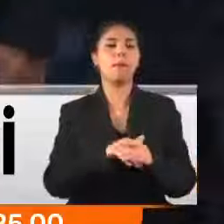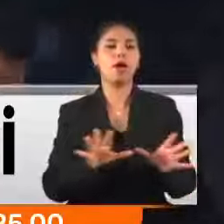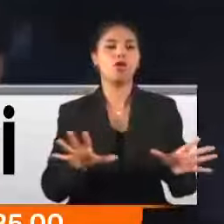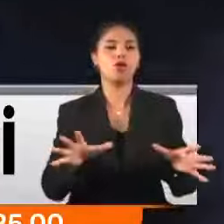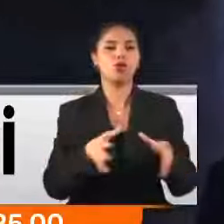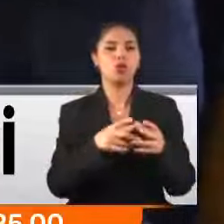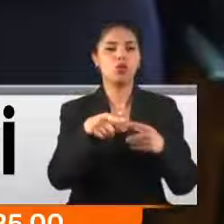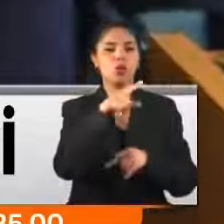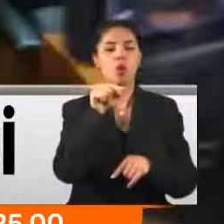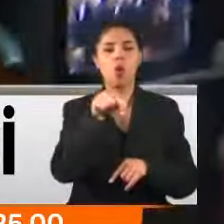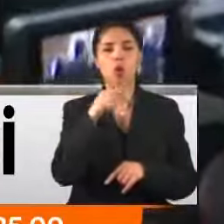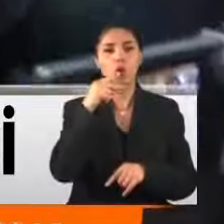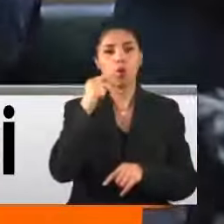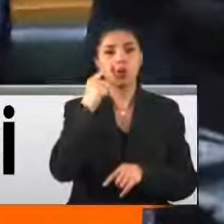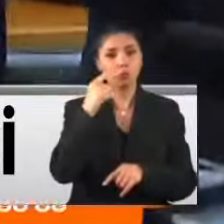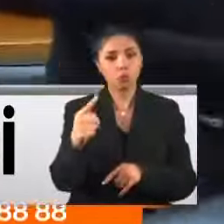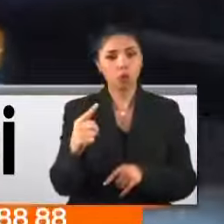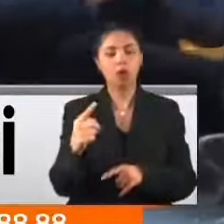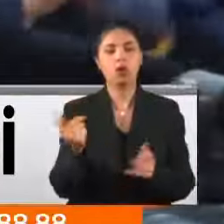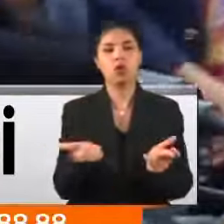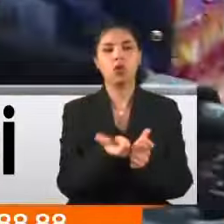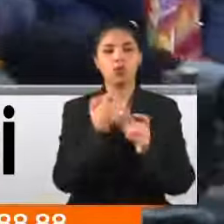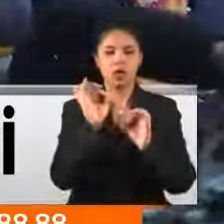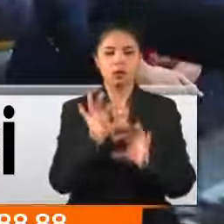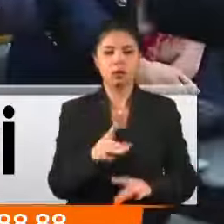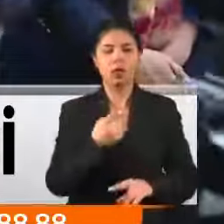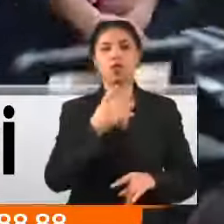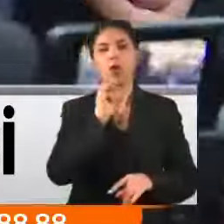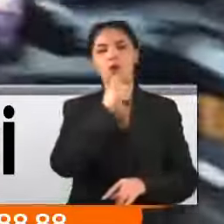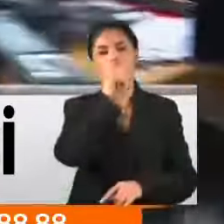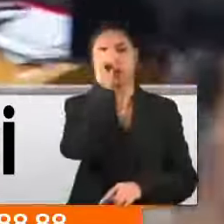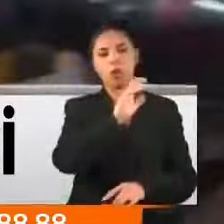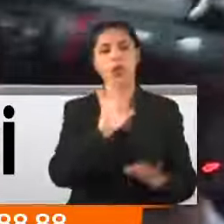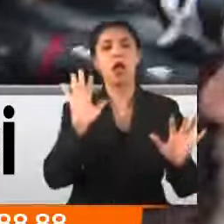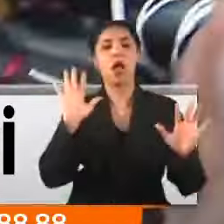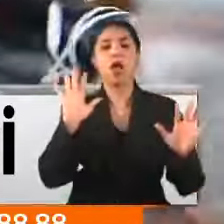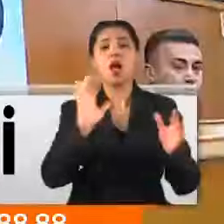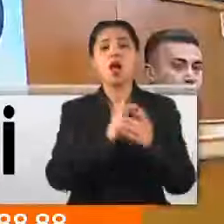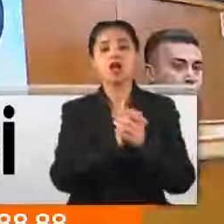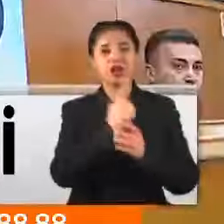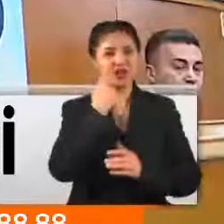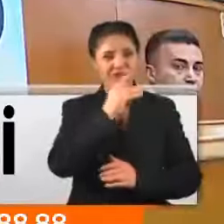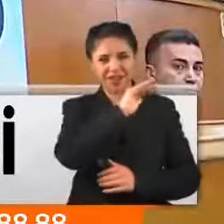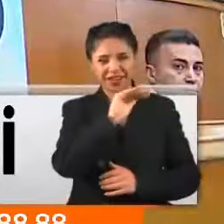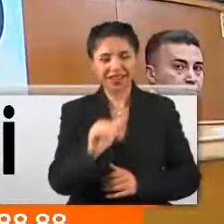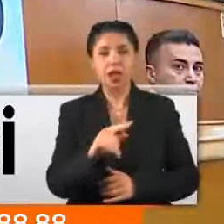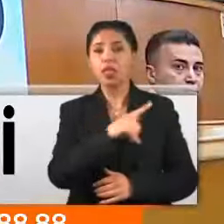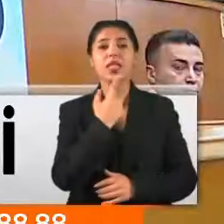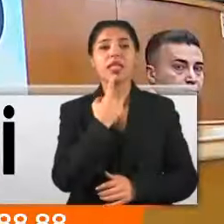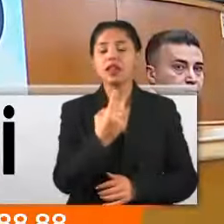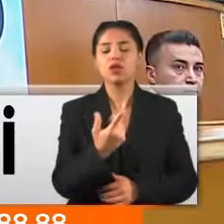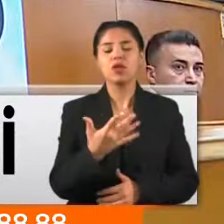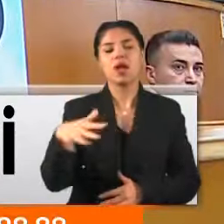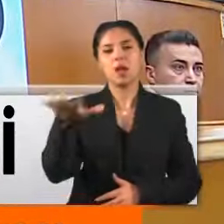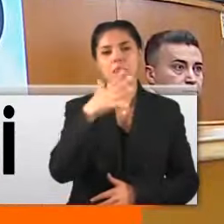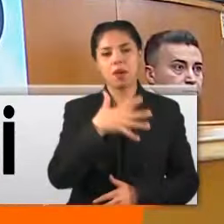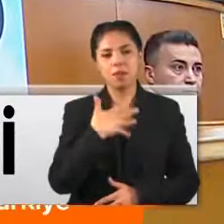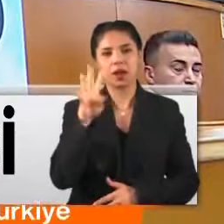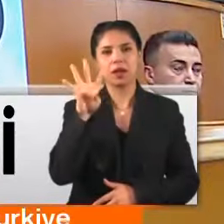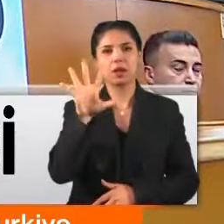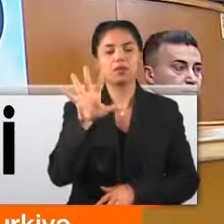toplandı. Özel alkışlar eşliğinde salona girdi. Herkes ne diyeceğini merak ediyordu. Tam 45 dakika kürsüde kaldı